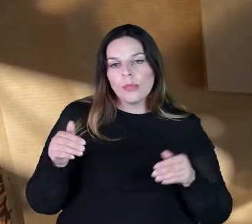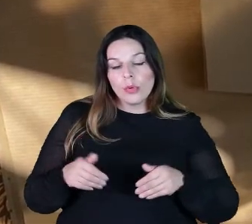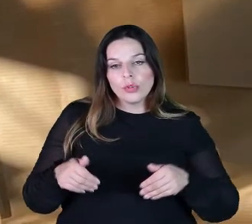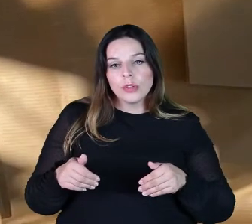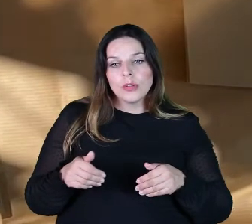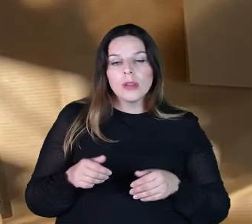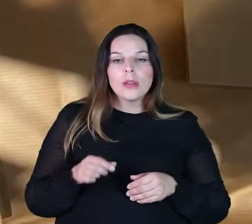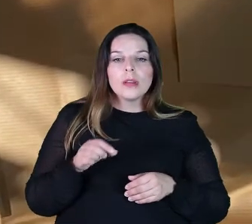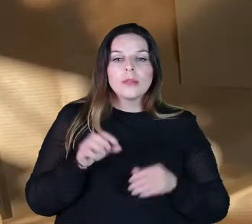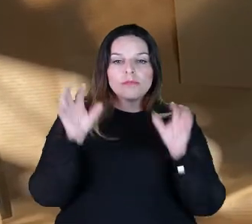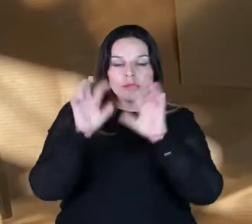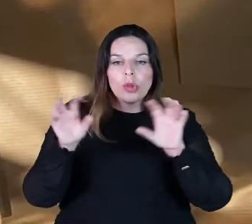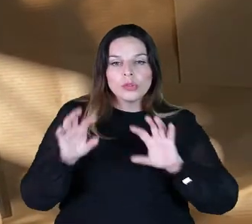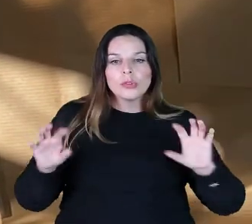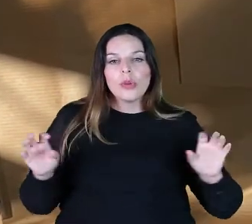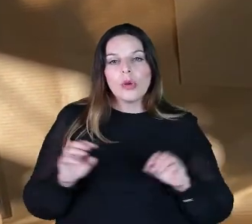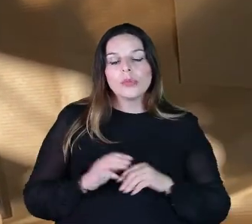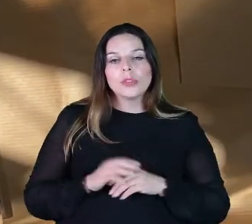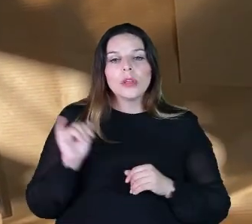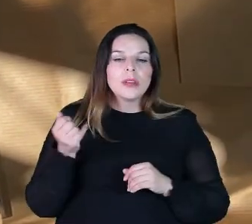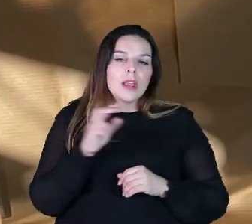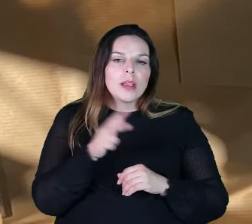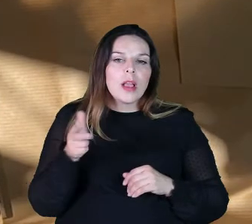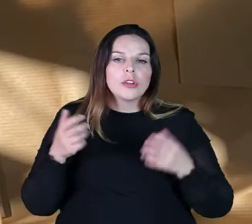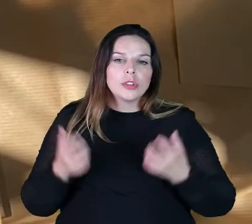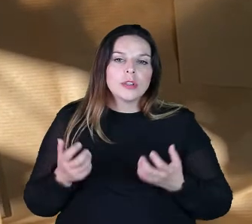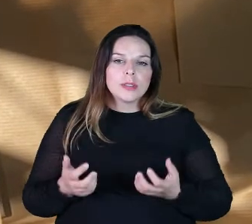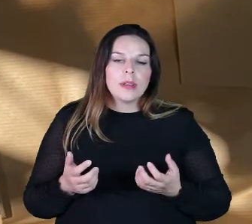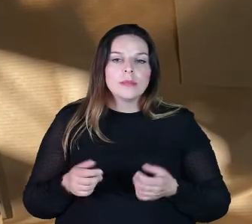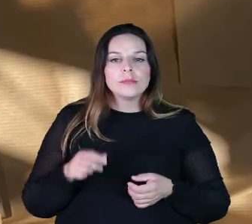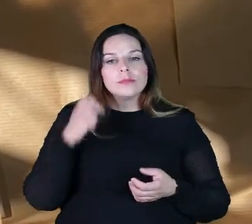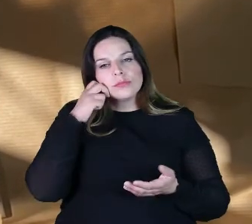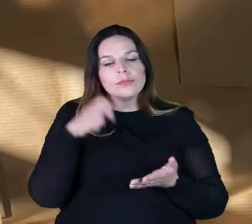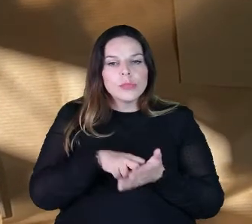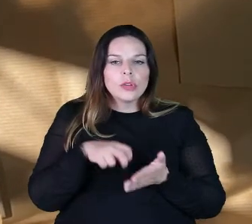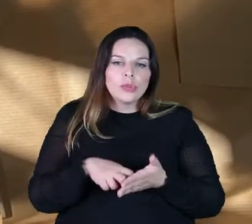ozdobicie. Ja tradycyjnie mam przygotowane pieczęteczki,